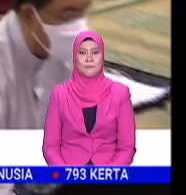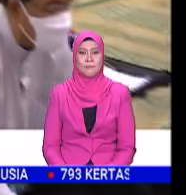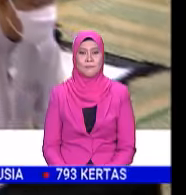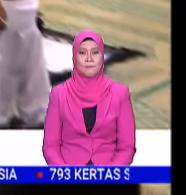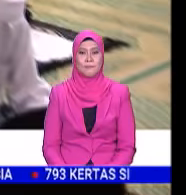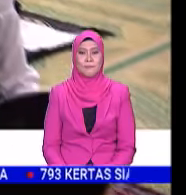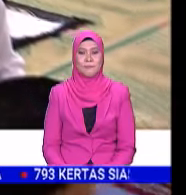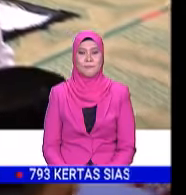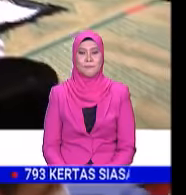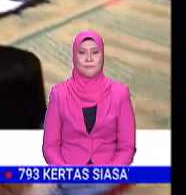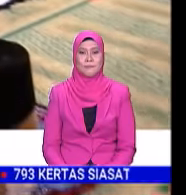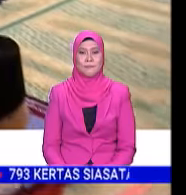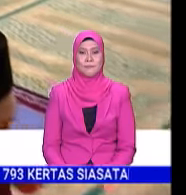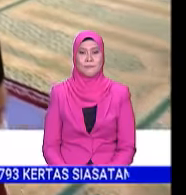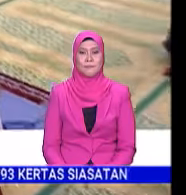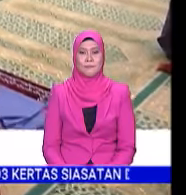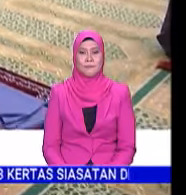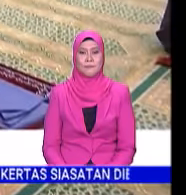Masih tak?